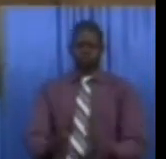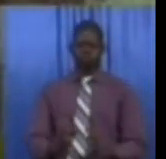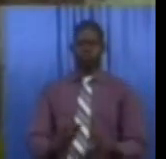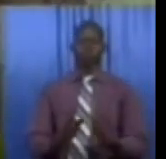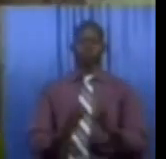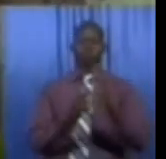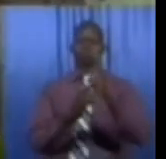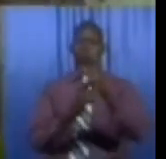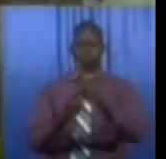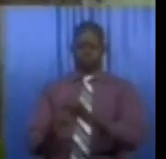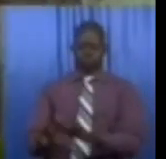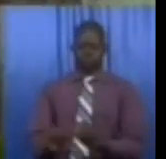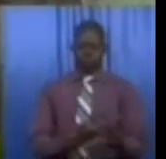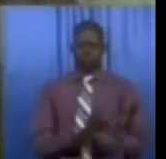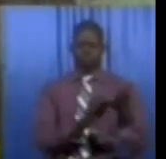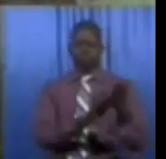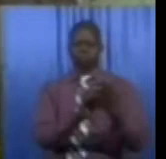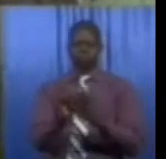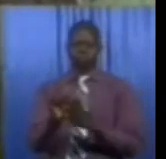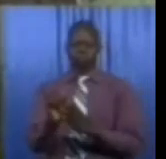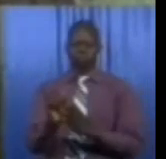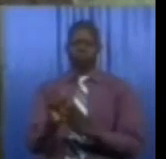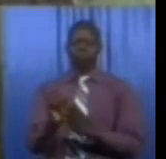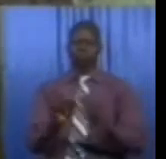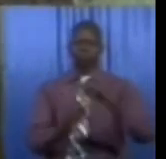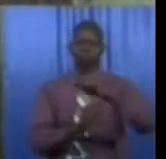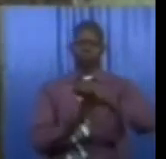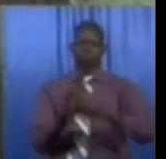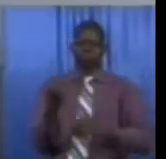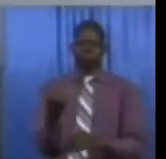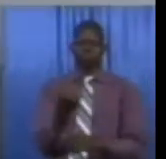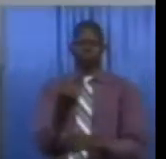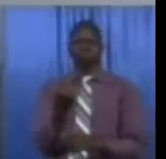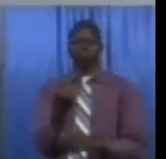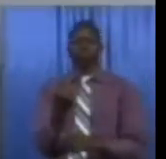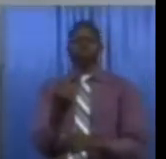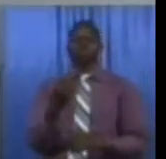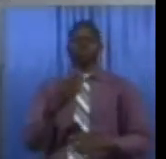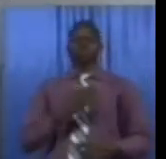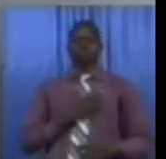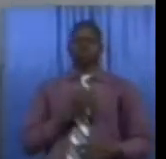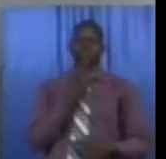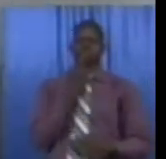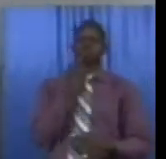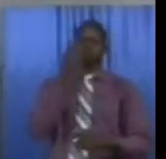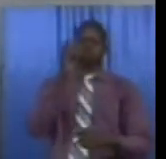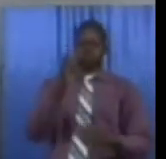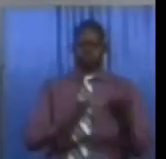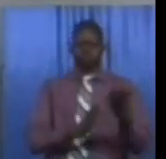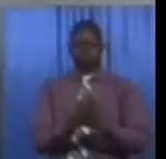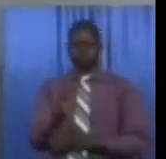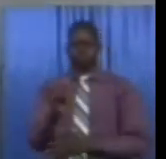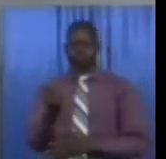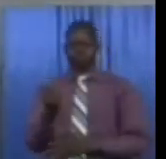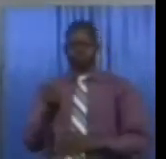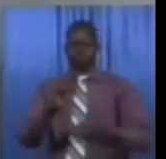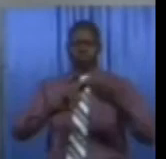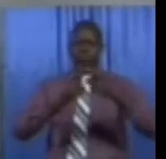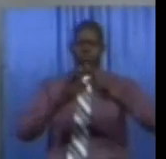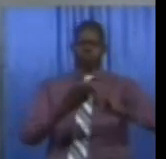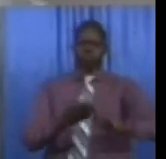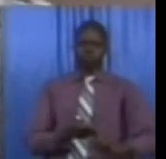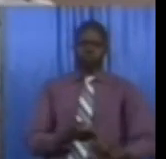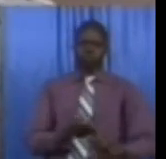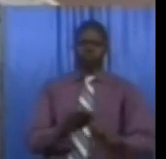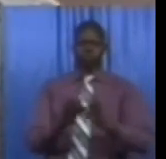fait que le manuscrit de Tanwi se défendait seul. Il m'a été recommandé par un autre collègue. Et quand il est venu, il a tellement